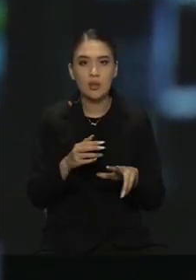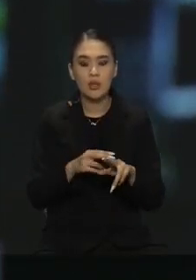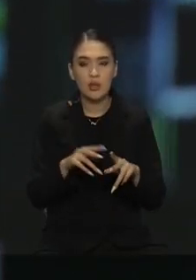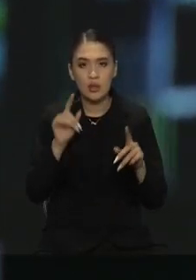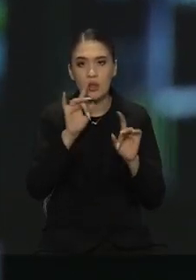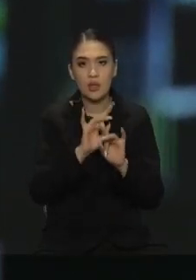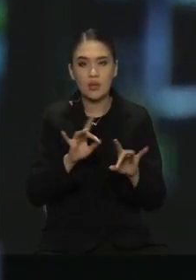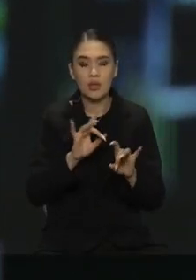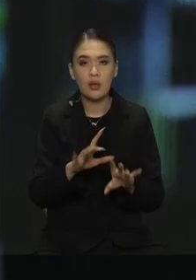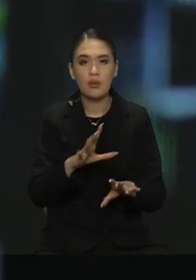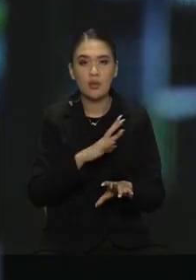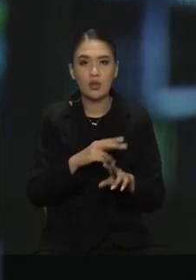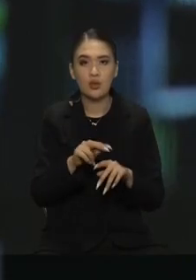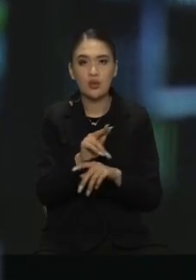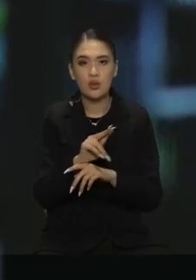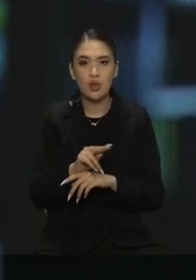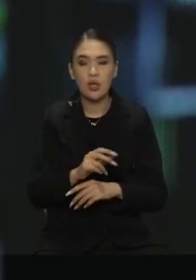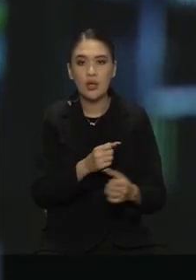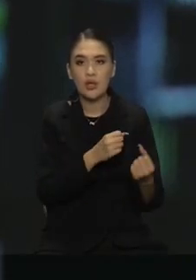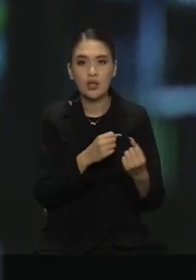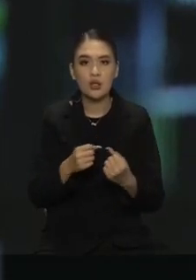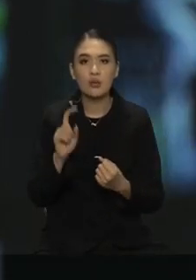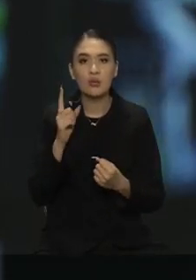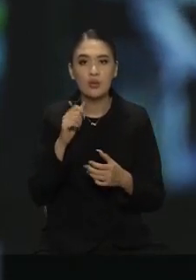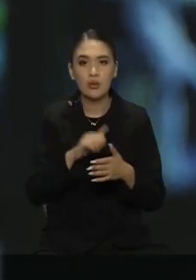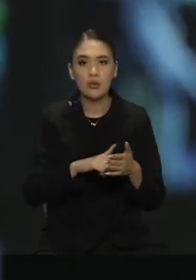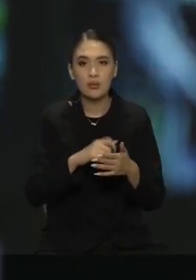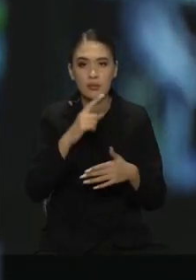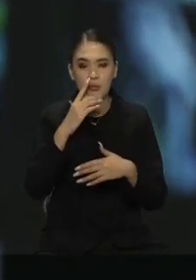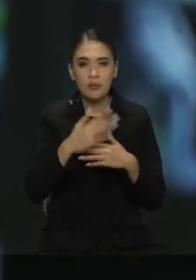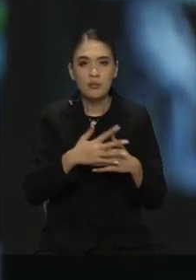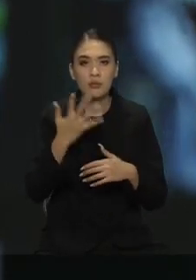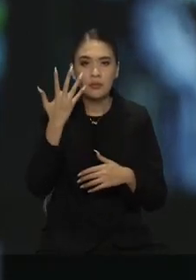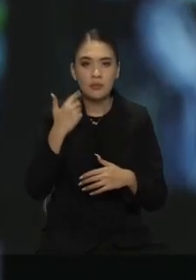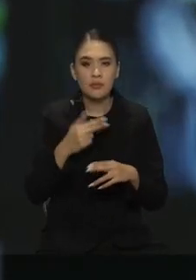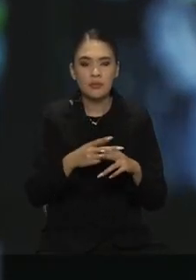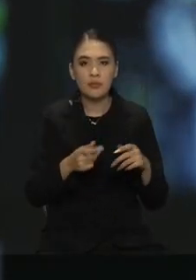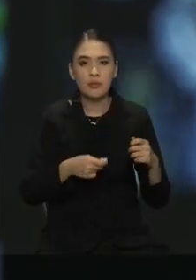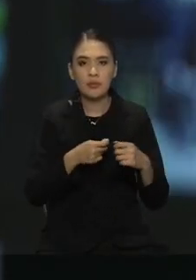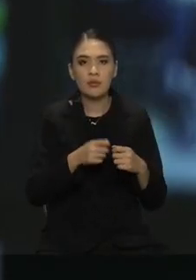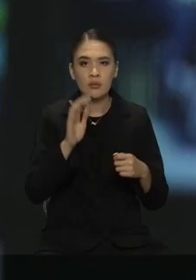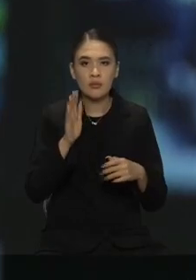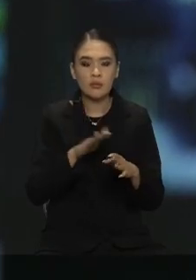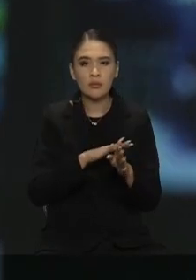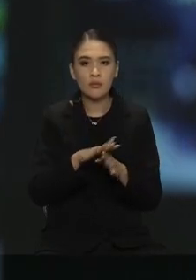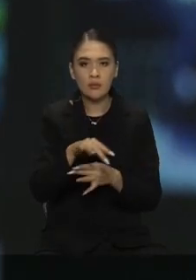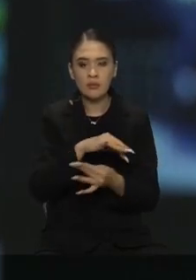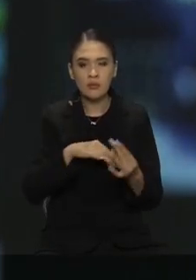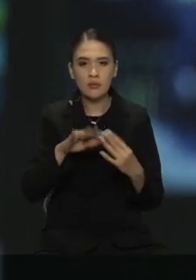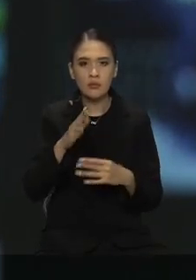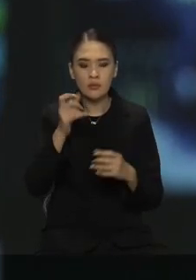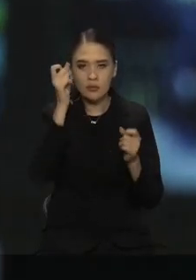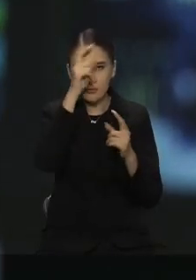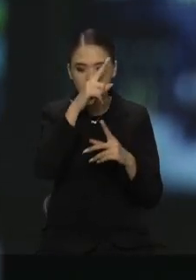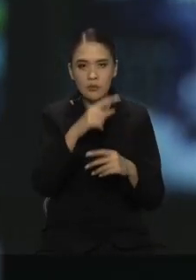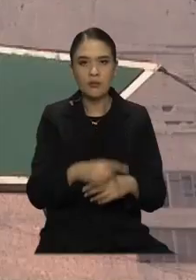болды. Жөндеу жұмыстарының кешіктірілуіне не себеп? Ал биыл қашан қазандық іске қосылады? Толығырақ өңірдегі тілшіміз